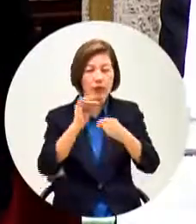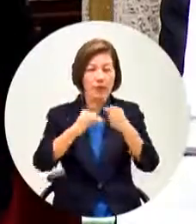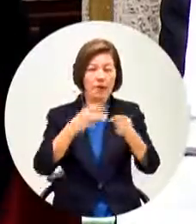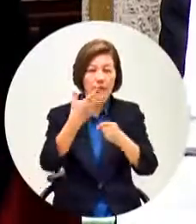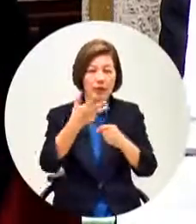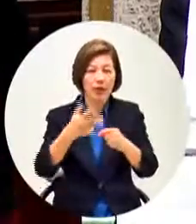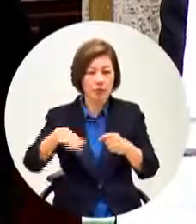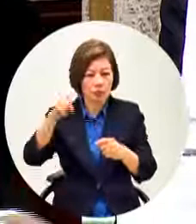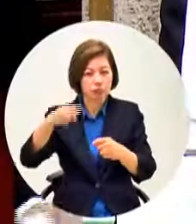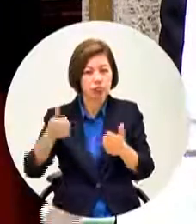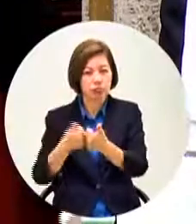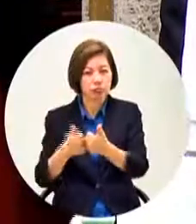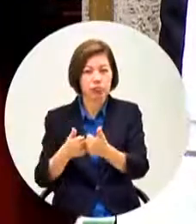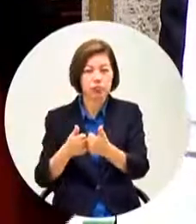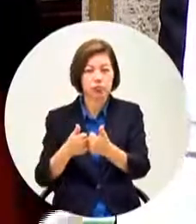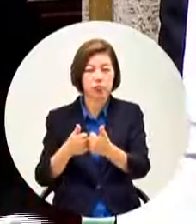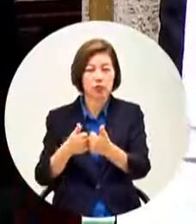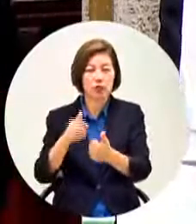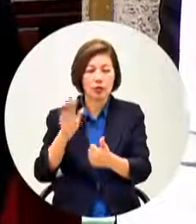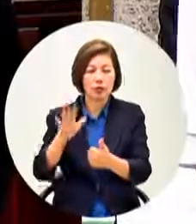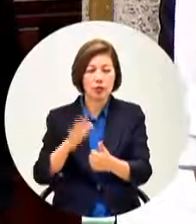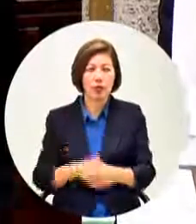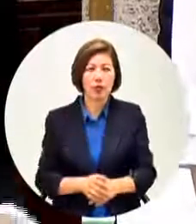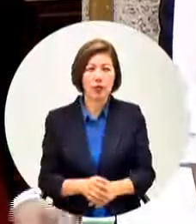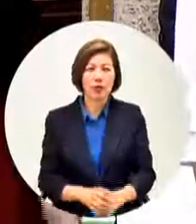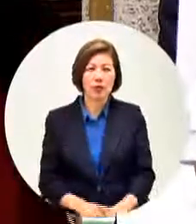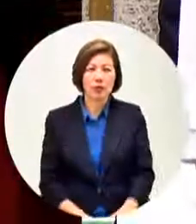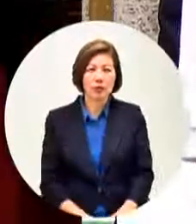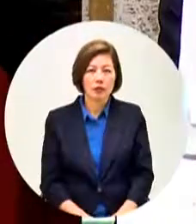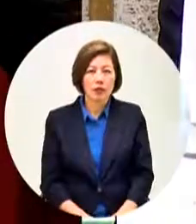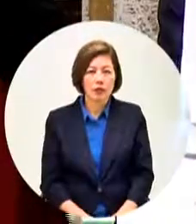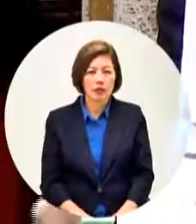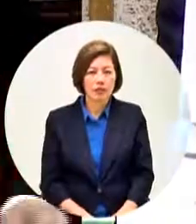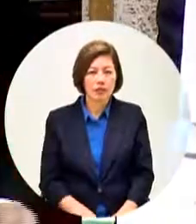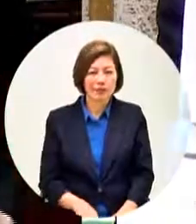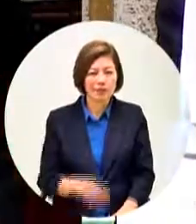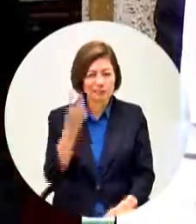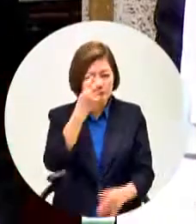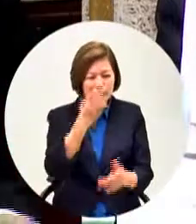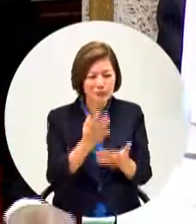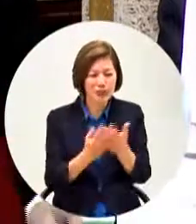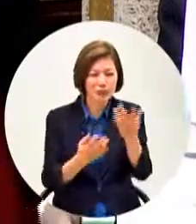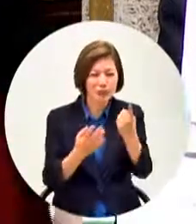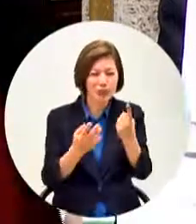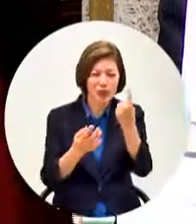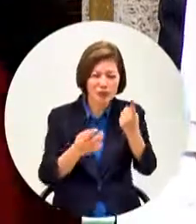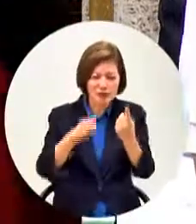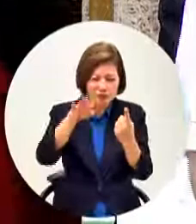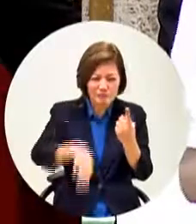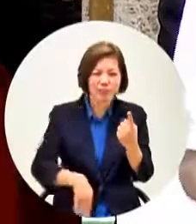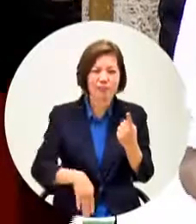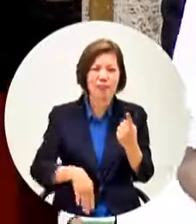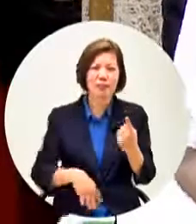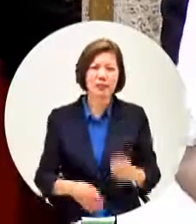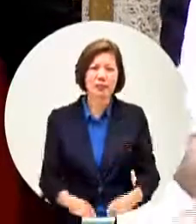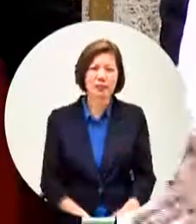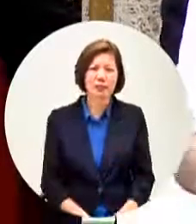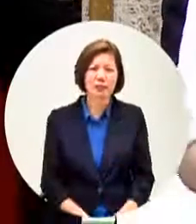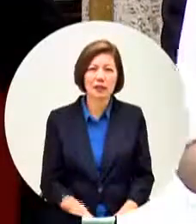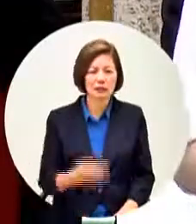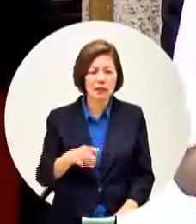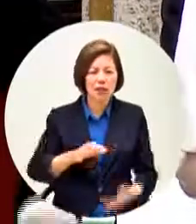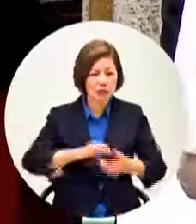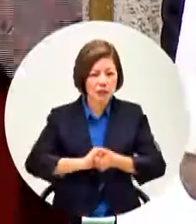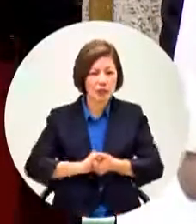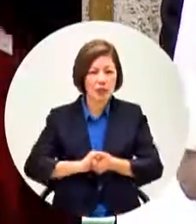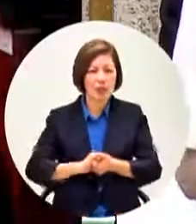会议，那因为它的那个一本比小于一哈，那所以在委员会里面大家就决议说应该要跟高屏